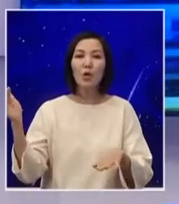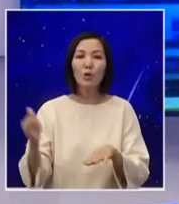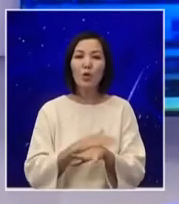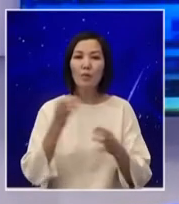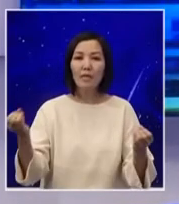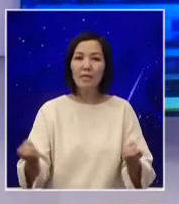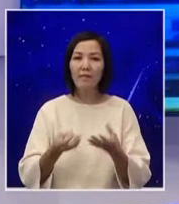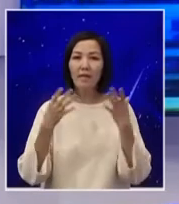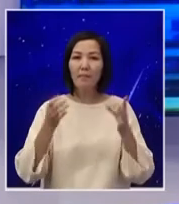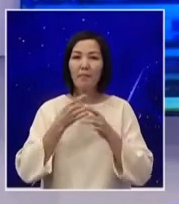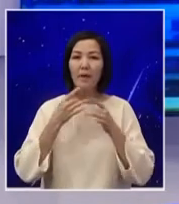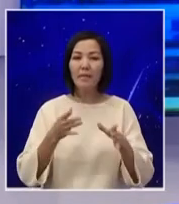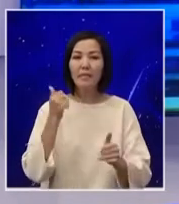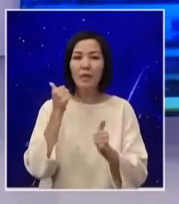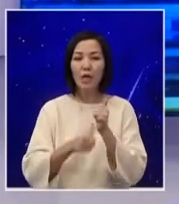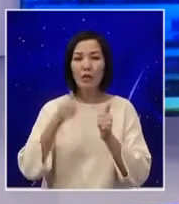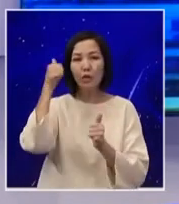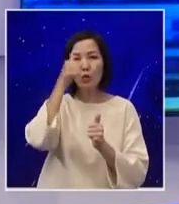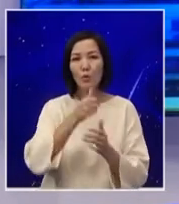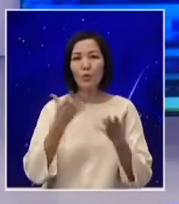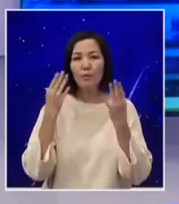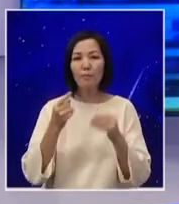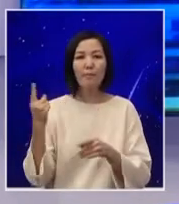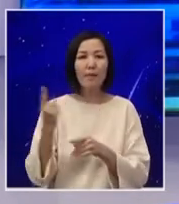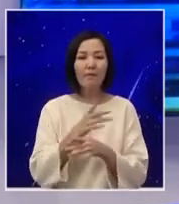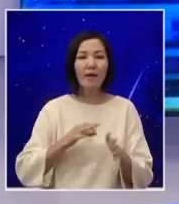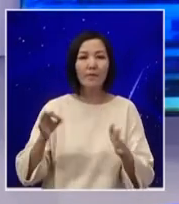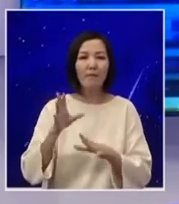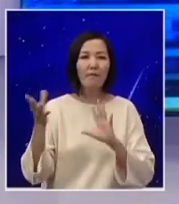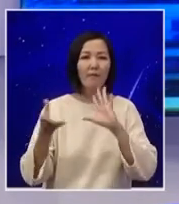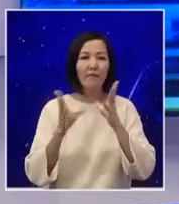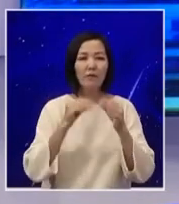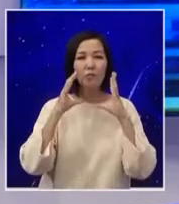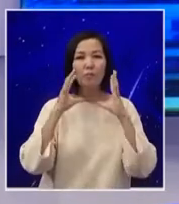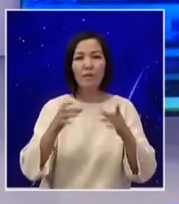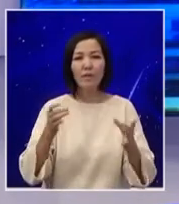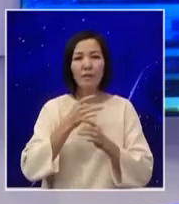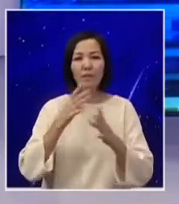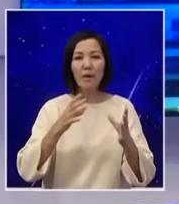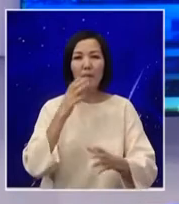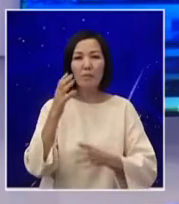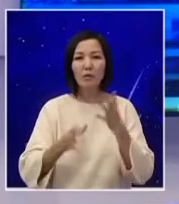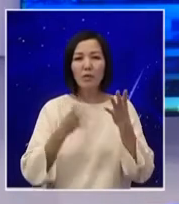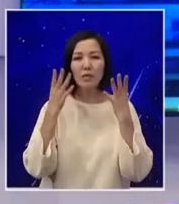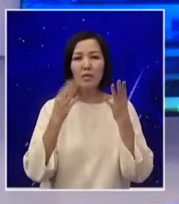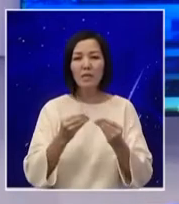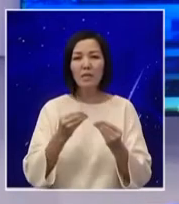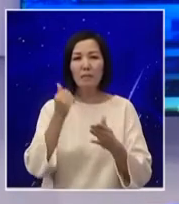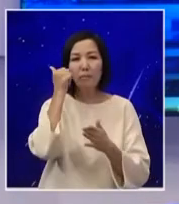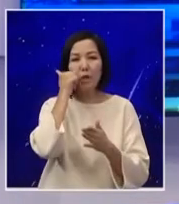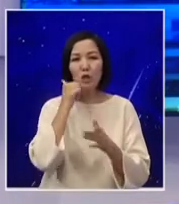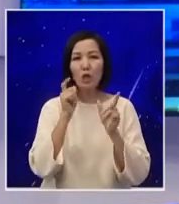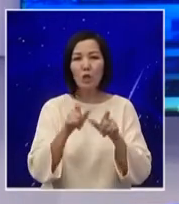добрый и светлый праздник ежегодно в первый день октября во всем мире отмечается как международный день пожилых